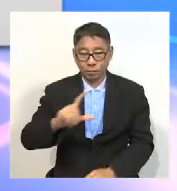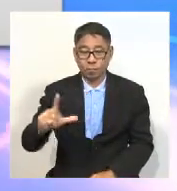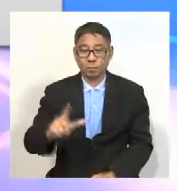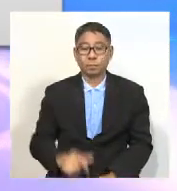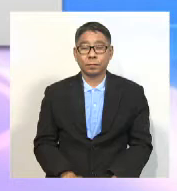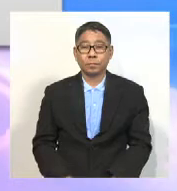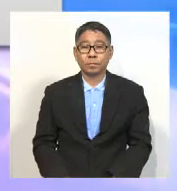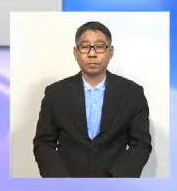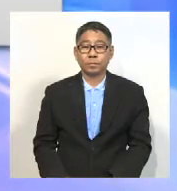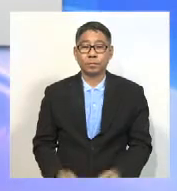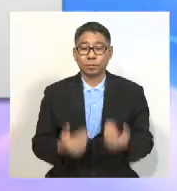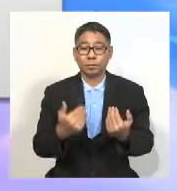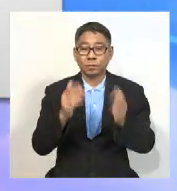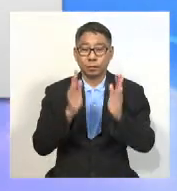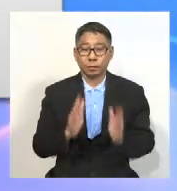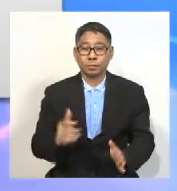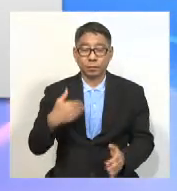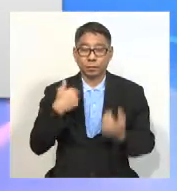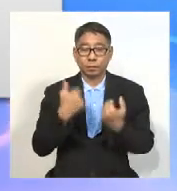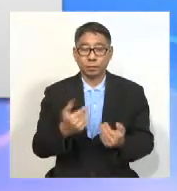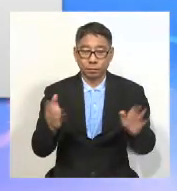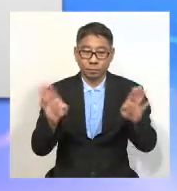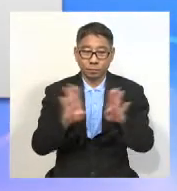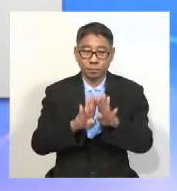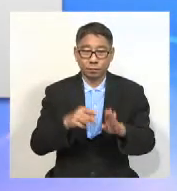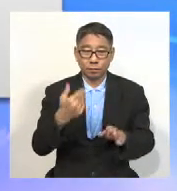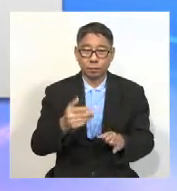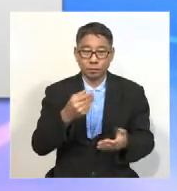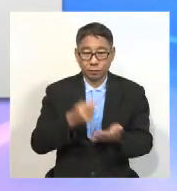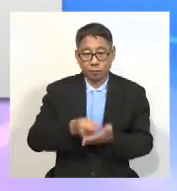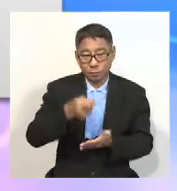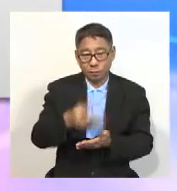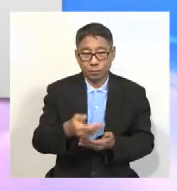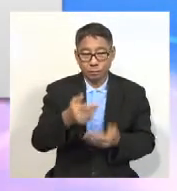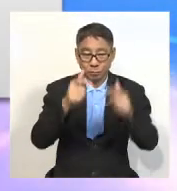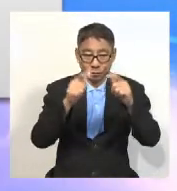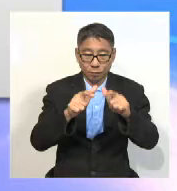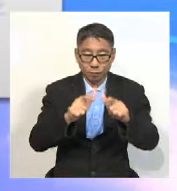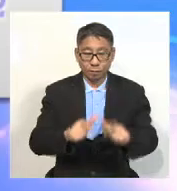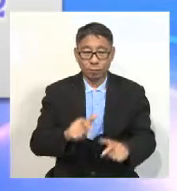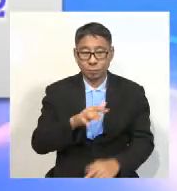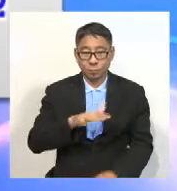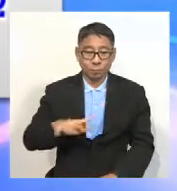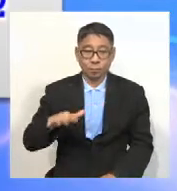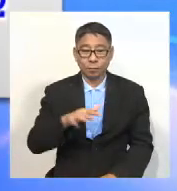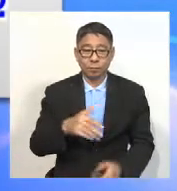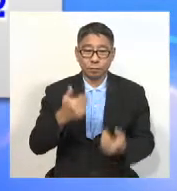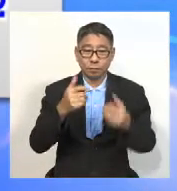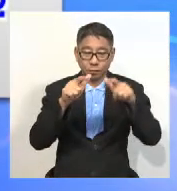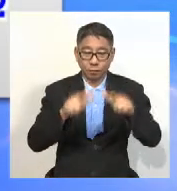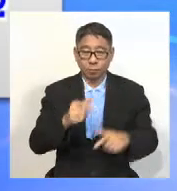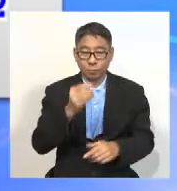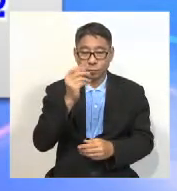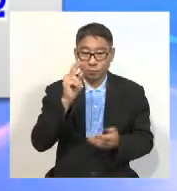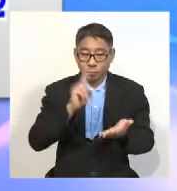ทค่ะส่วนคนที่ไม่ได้ปิดบัญชีแต่กลับมาชำระหนี้ให้มีสถานะปกติก็จะลดเบี้ย